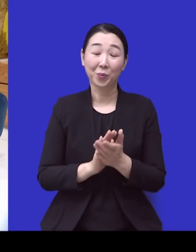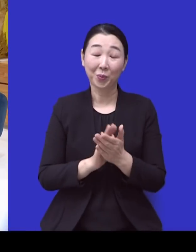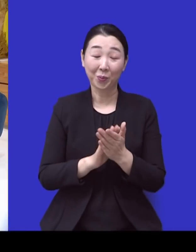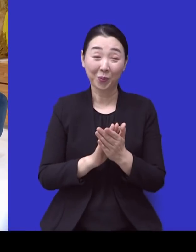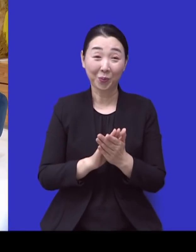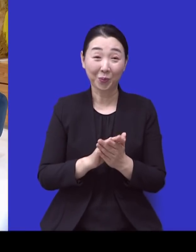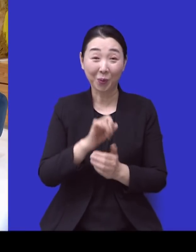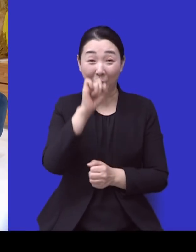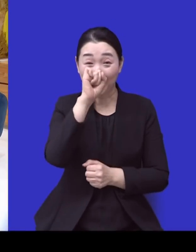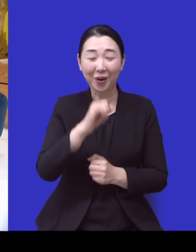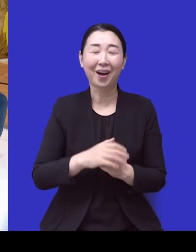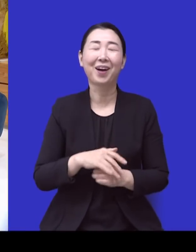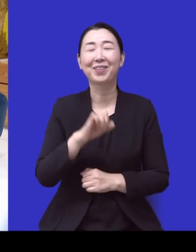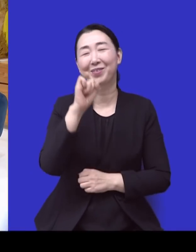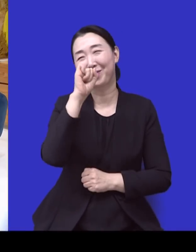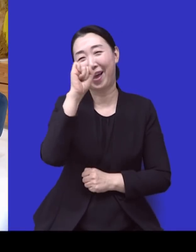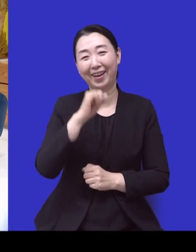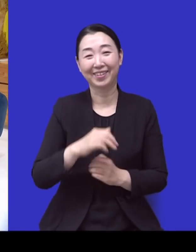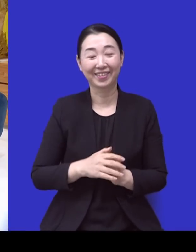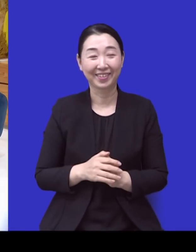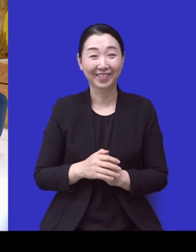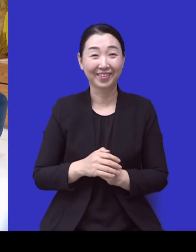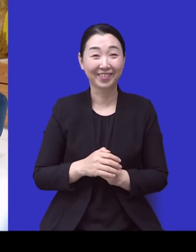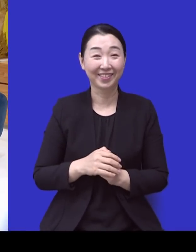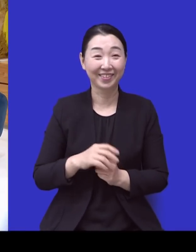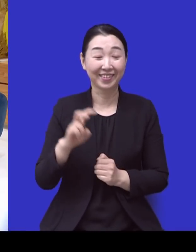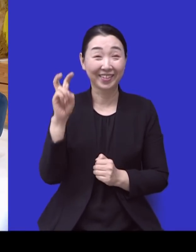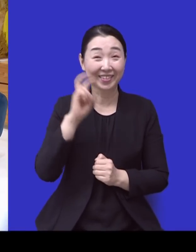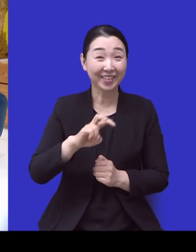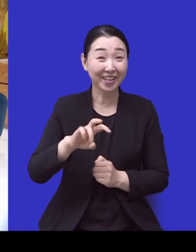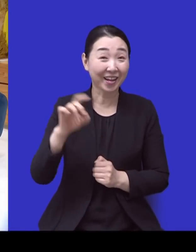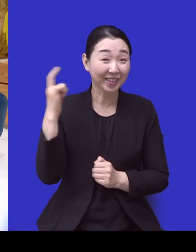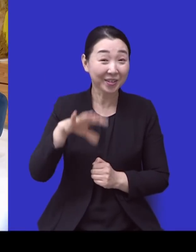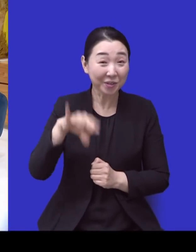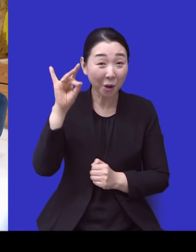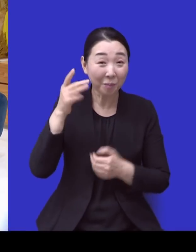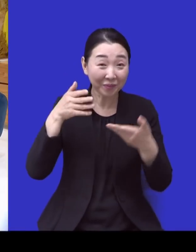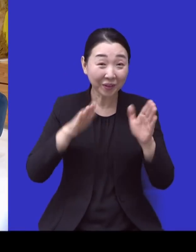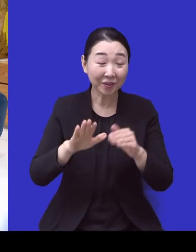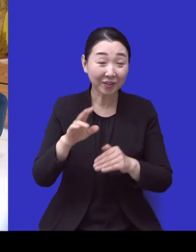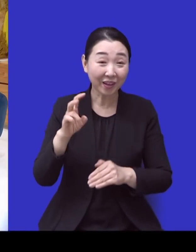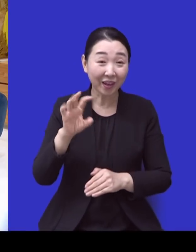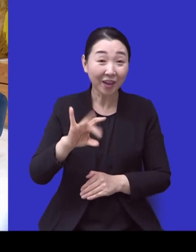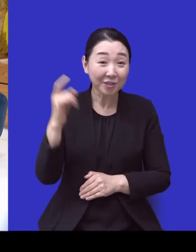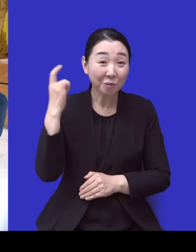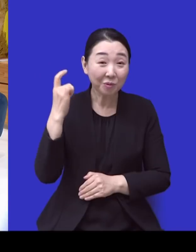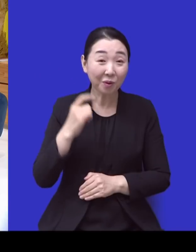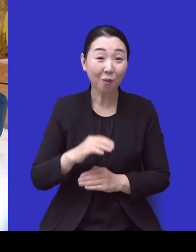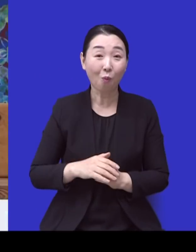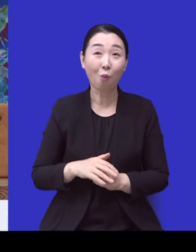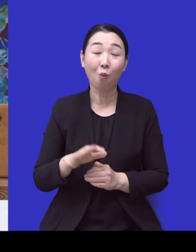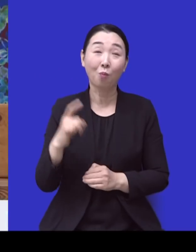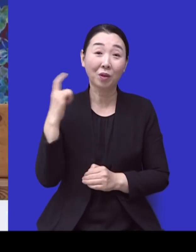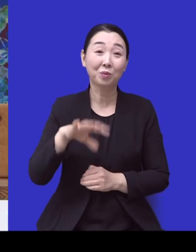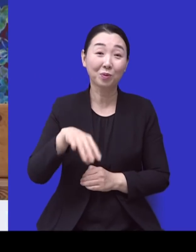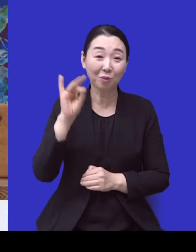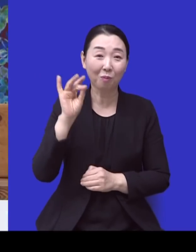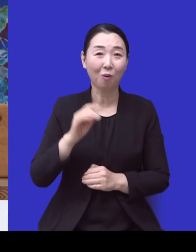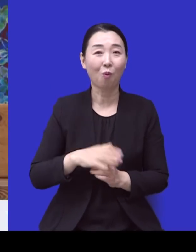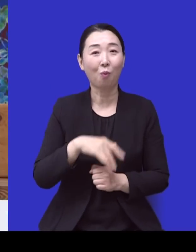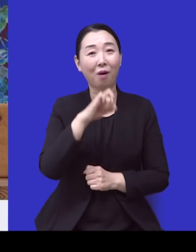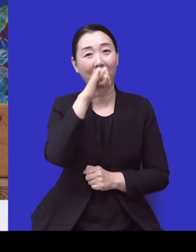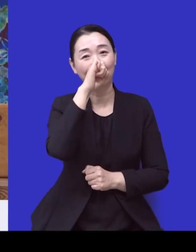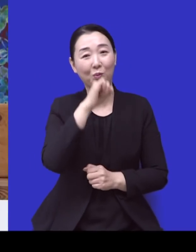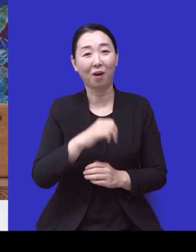되게 좋아하시는 것 같아요. 좋아요. 처음 들었죠, 이 찬양? 전 아까 태어나서 이 찬양 처음 들었죠? 처음 들어봤어요. 예? 처음 들어봤는데, 네. 이거 너무